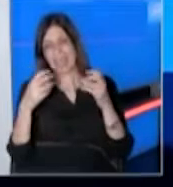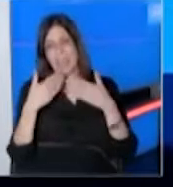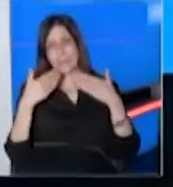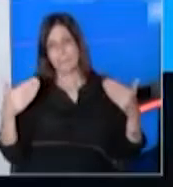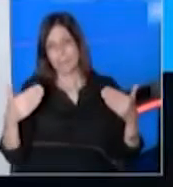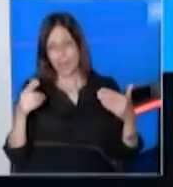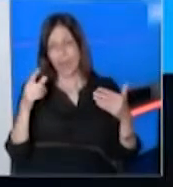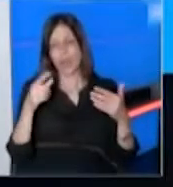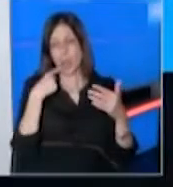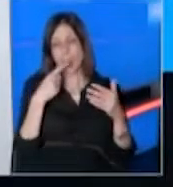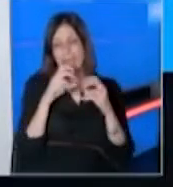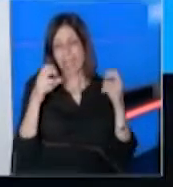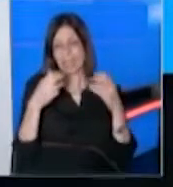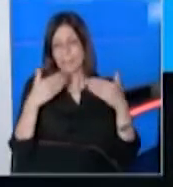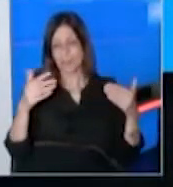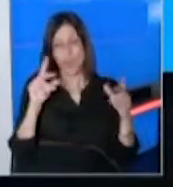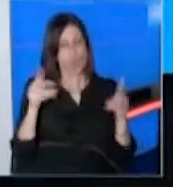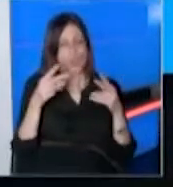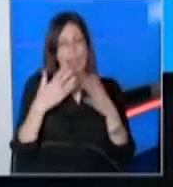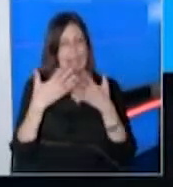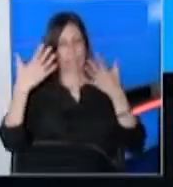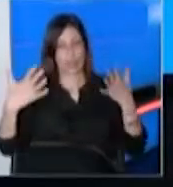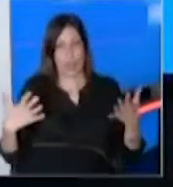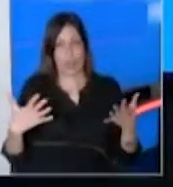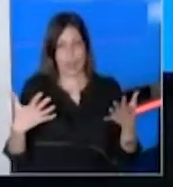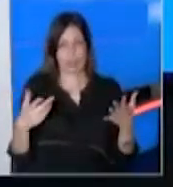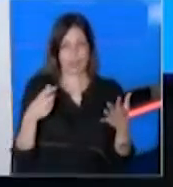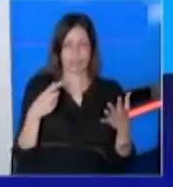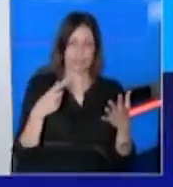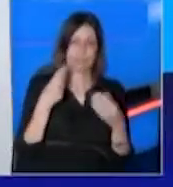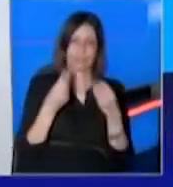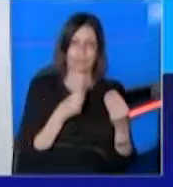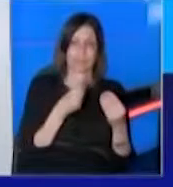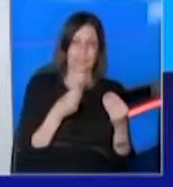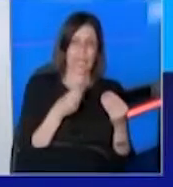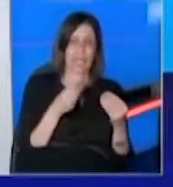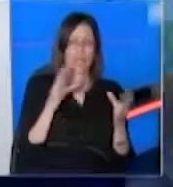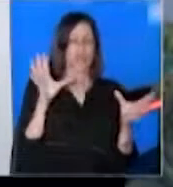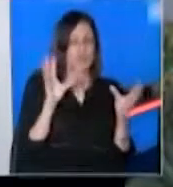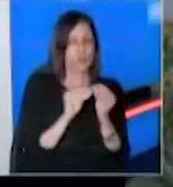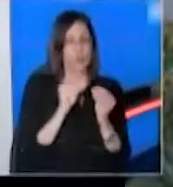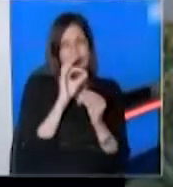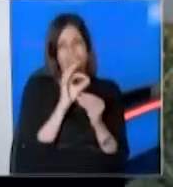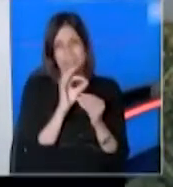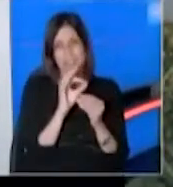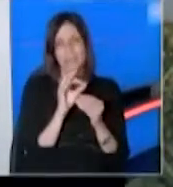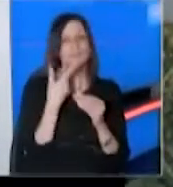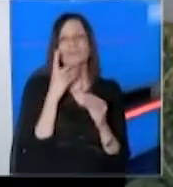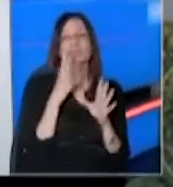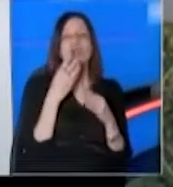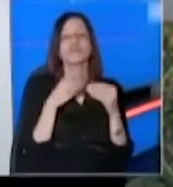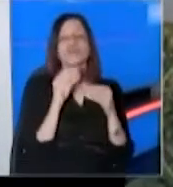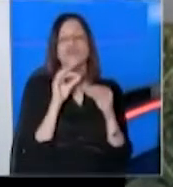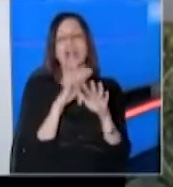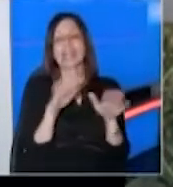סכום אפס. אז עכשיו, אבל האנשים... עכשיו שימושי קרקע. שנייה, זה שימושי קרקע. לא, שנבין מה המשמעות. כן, בבקשה. מה זה